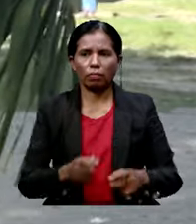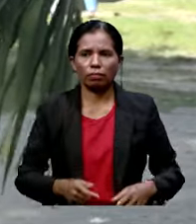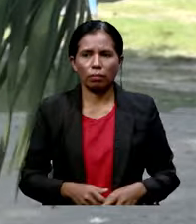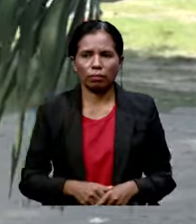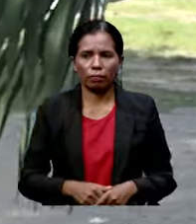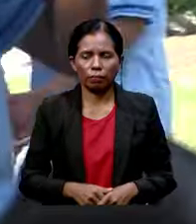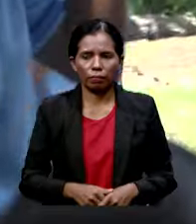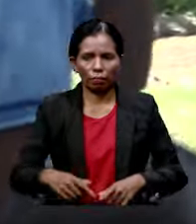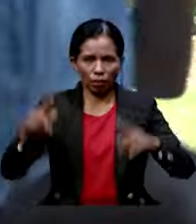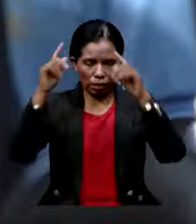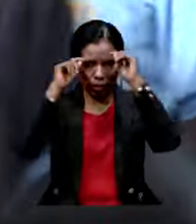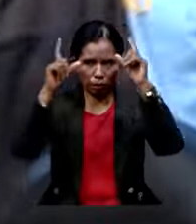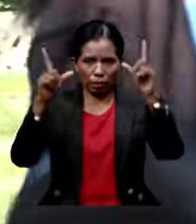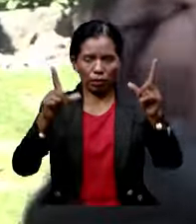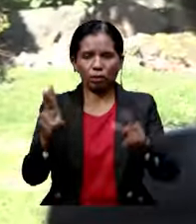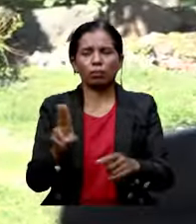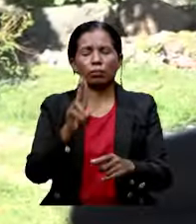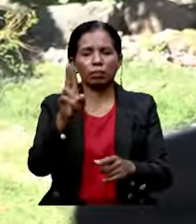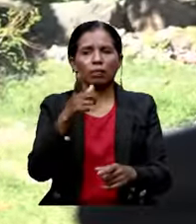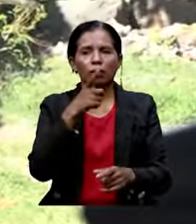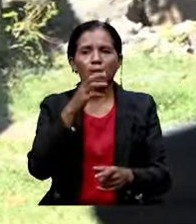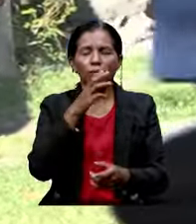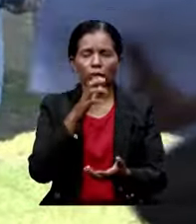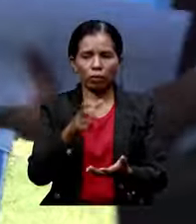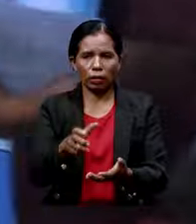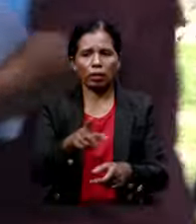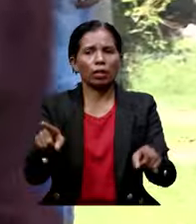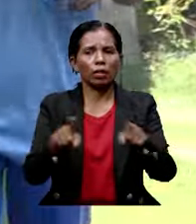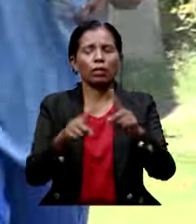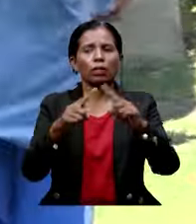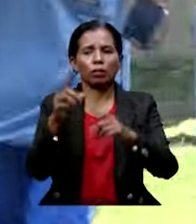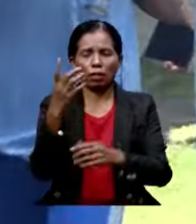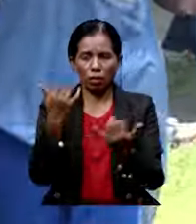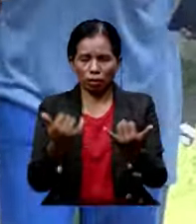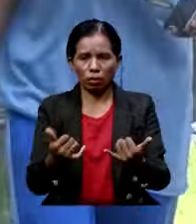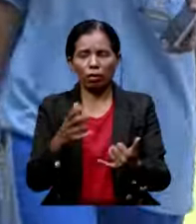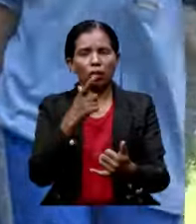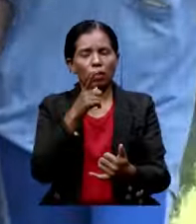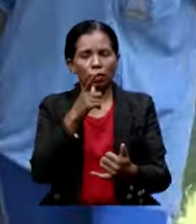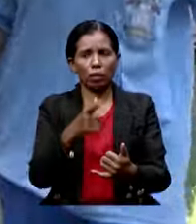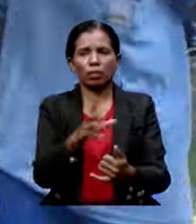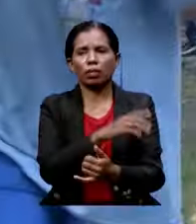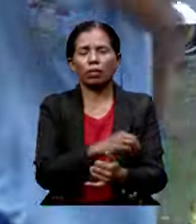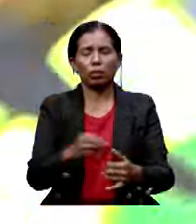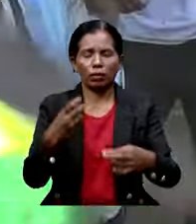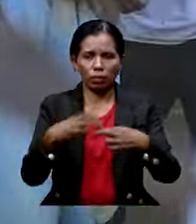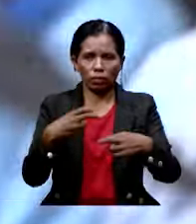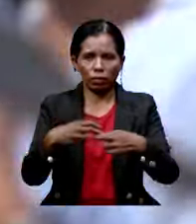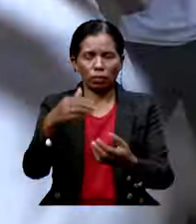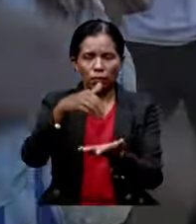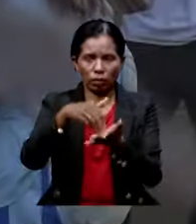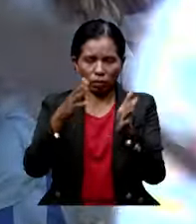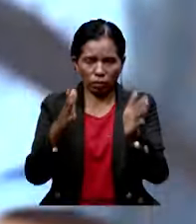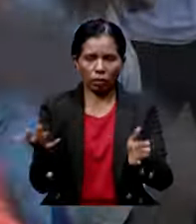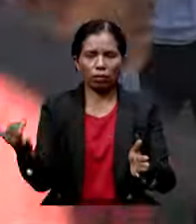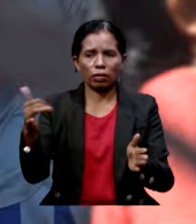Timor Leste adopta lian portugues hanesan lia oficial, mai betohin loron lian ne rasik se sai desafio be estudante sira e